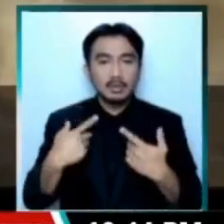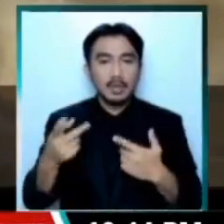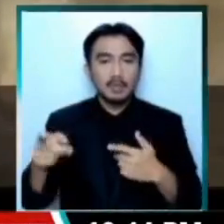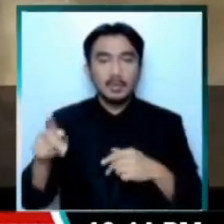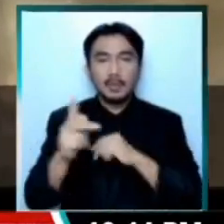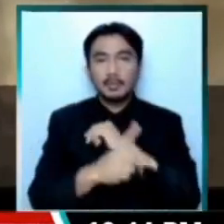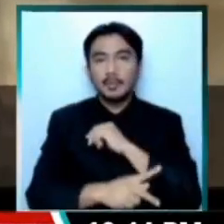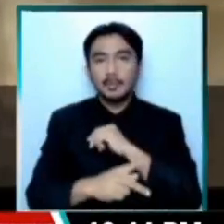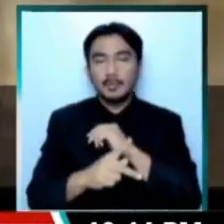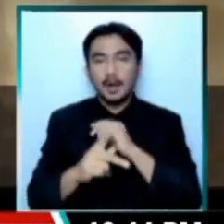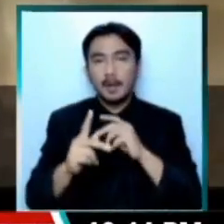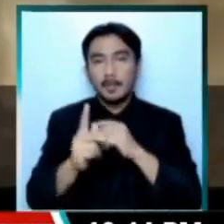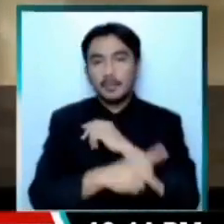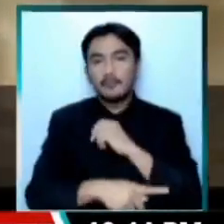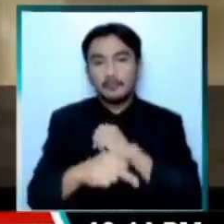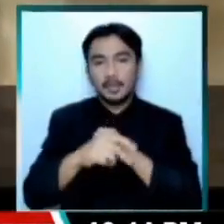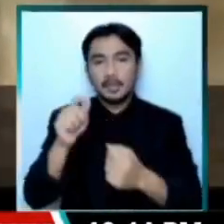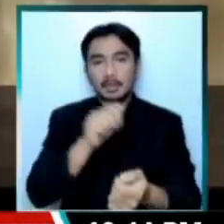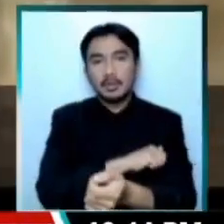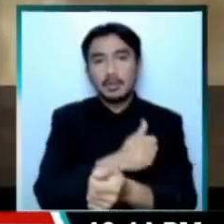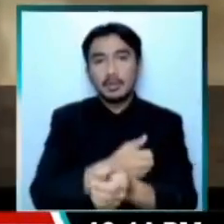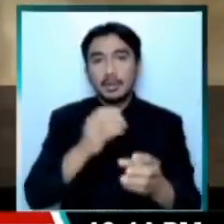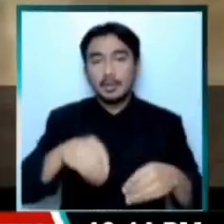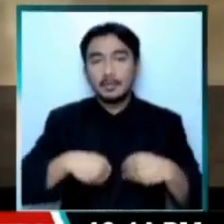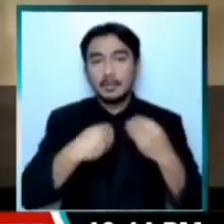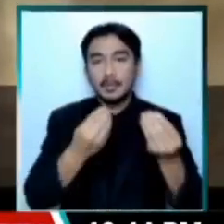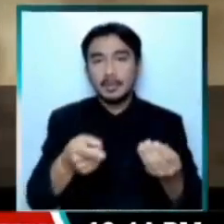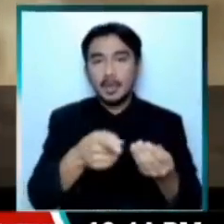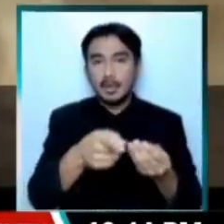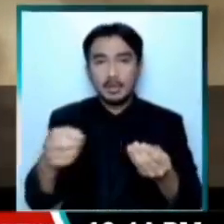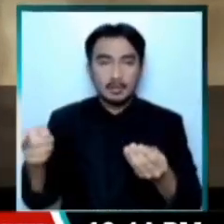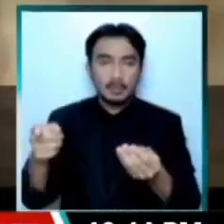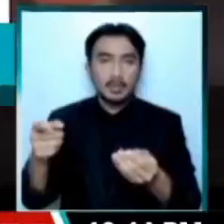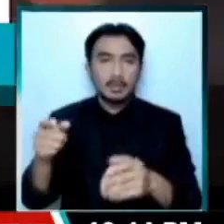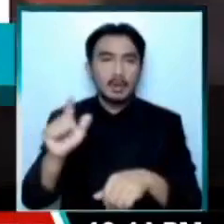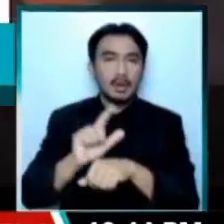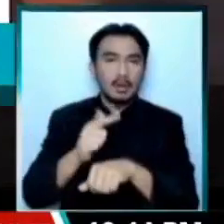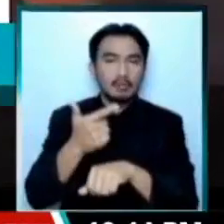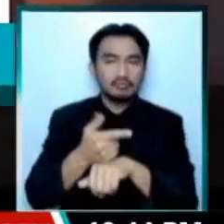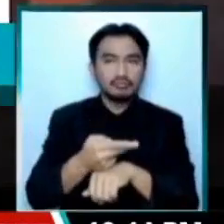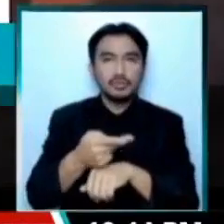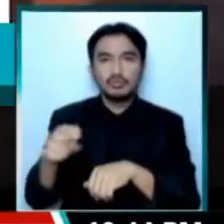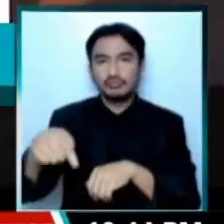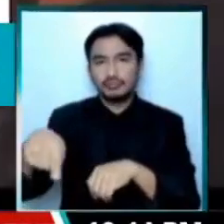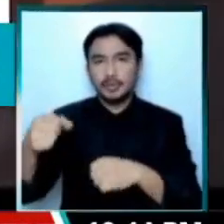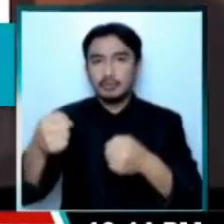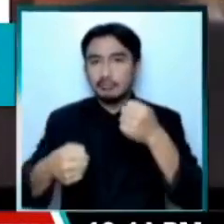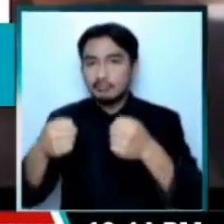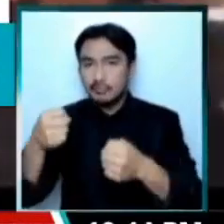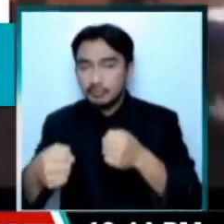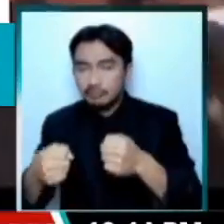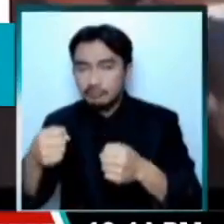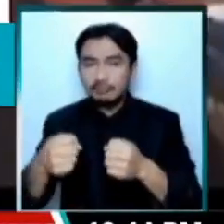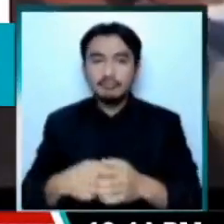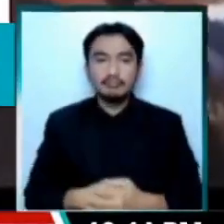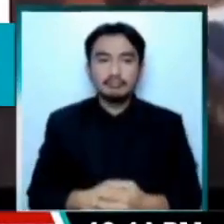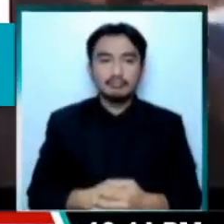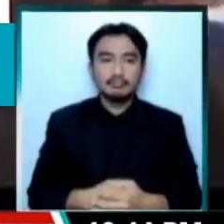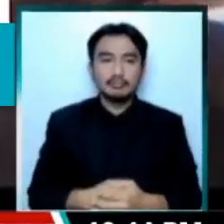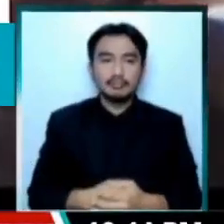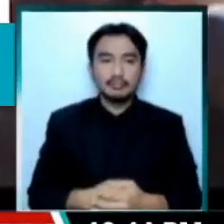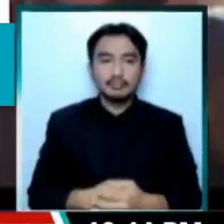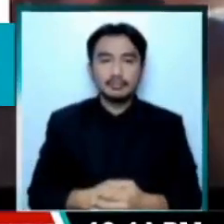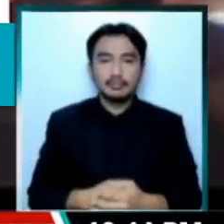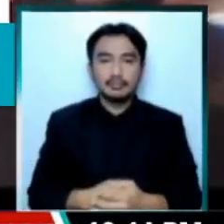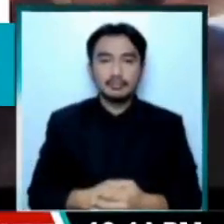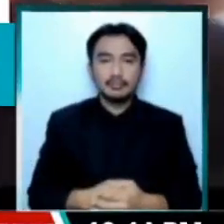hindi mo walang hanap buhay yung mga jeepney operators, jeepney drivers. Pili nila yung mga kandidato. Hindi lang